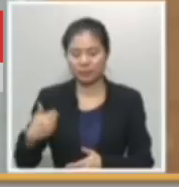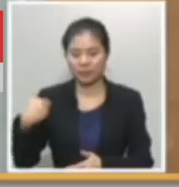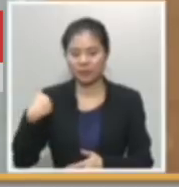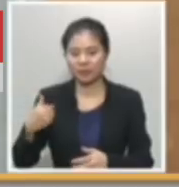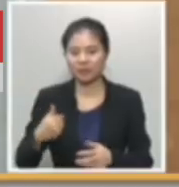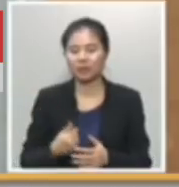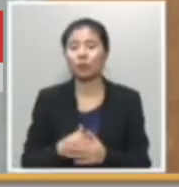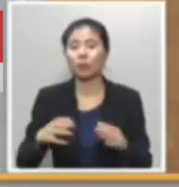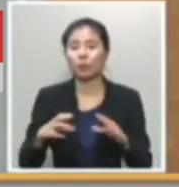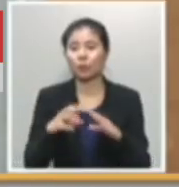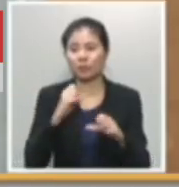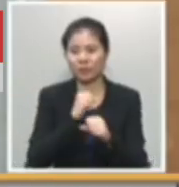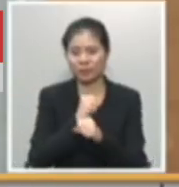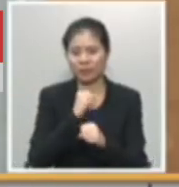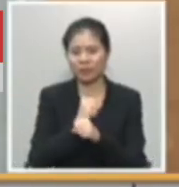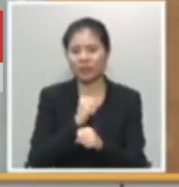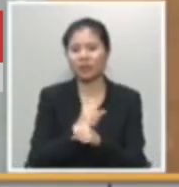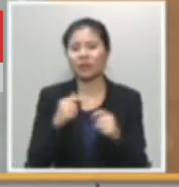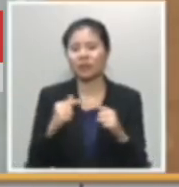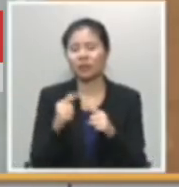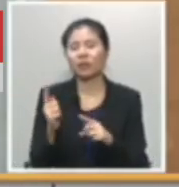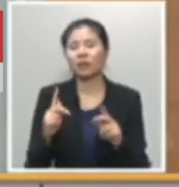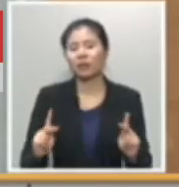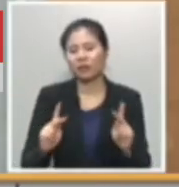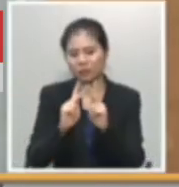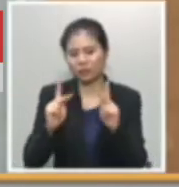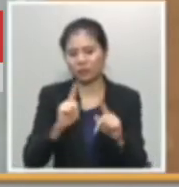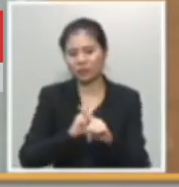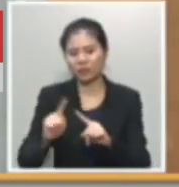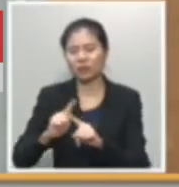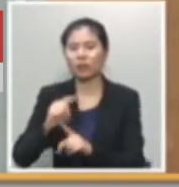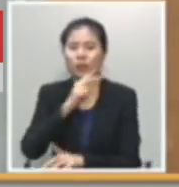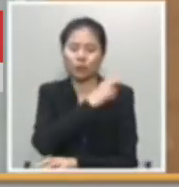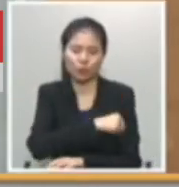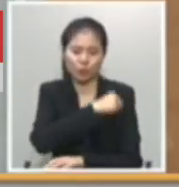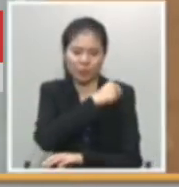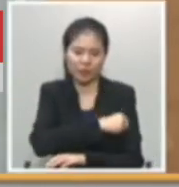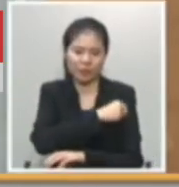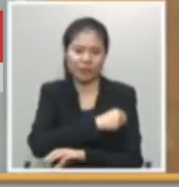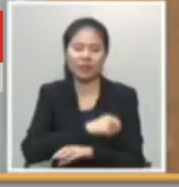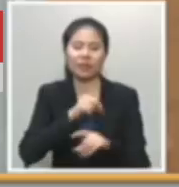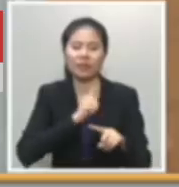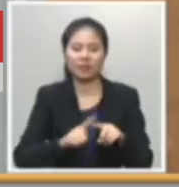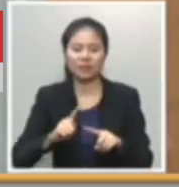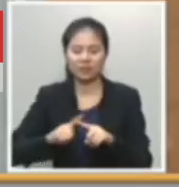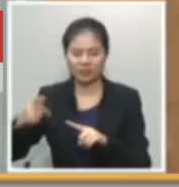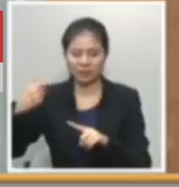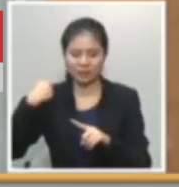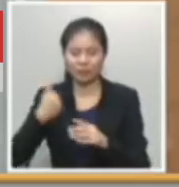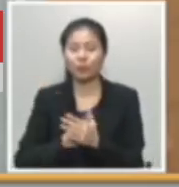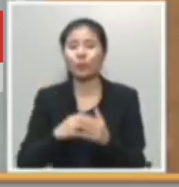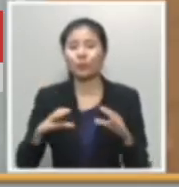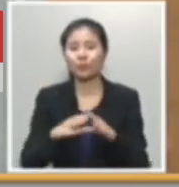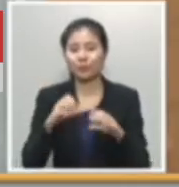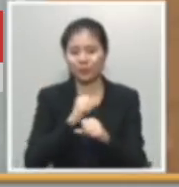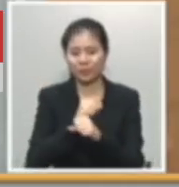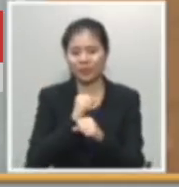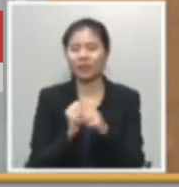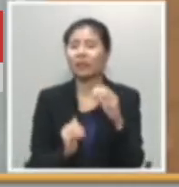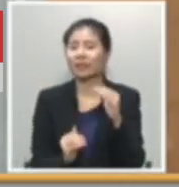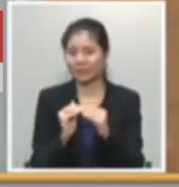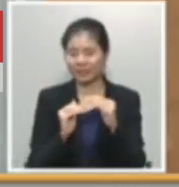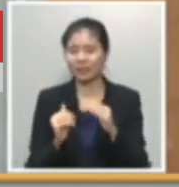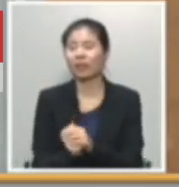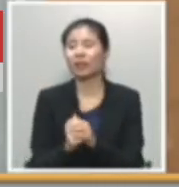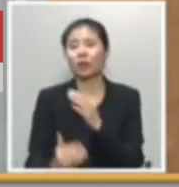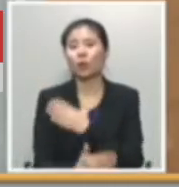ทุกหน่วยงานที่ถูกพาดพิงถึงโรงพยาบาลสาธารณสุขกระทรวงสาธารณสุขทุกหน่วยงานมีสิทธิ์ที่จะลุ